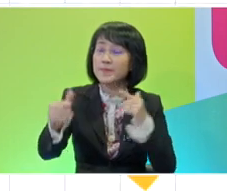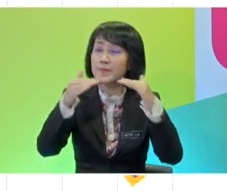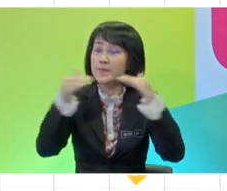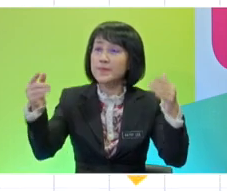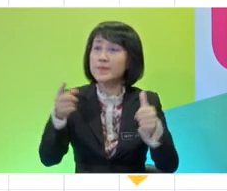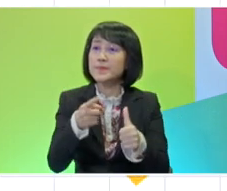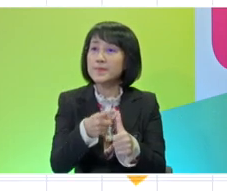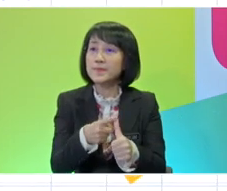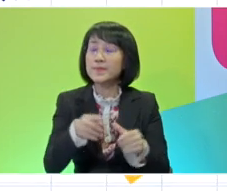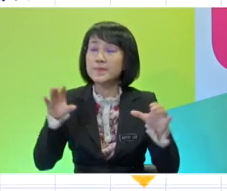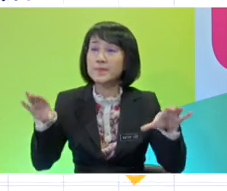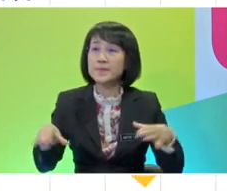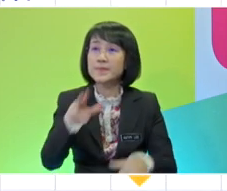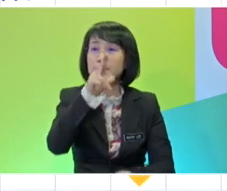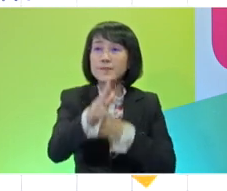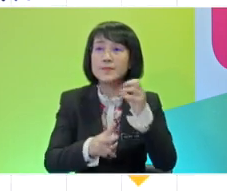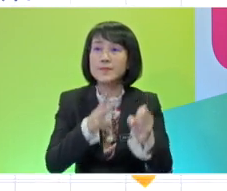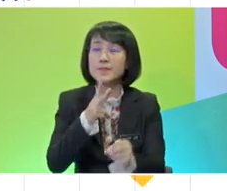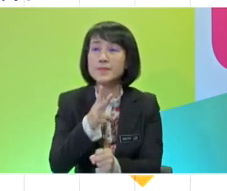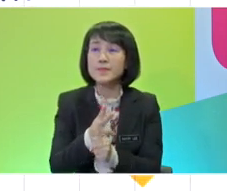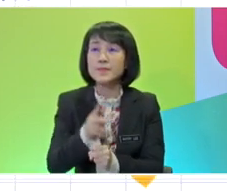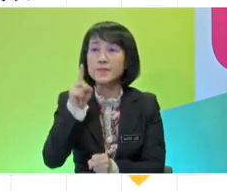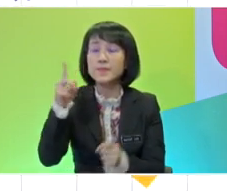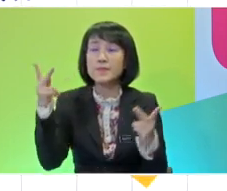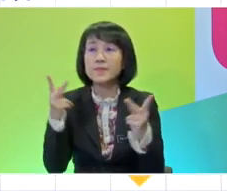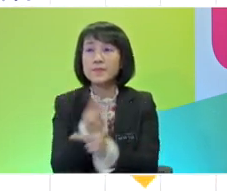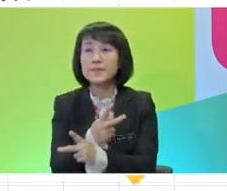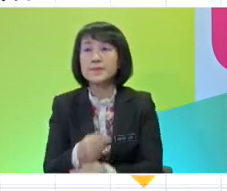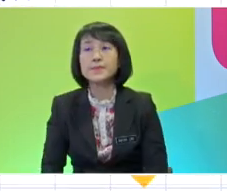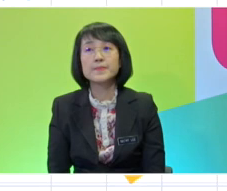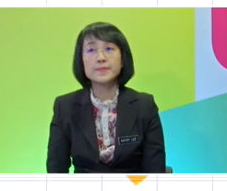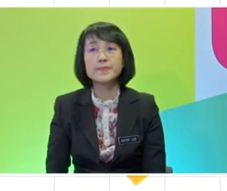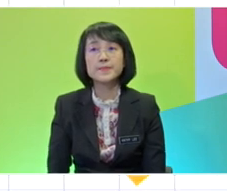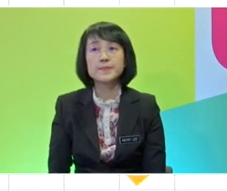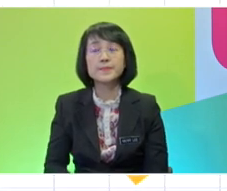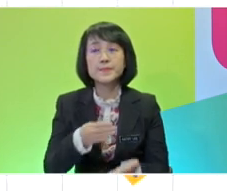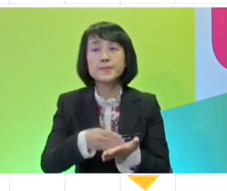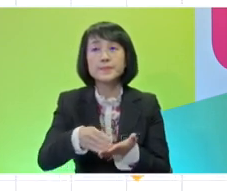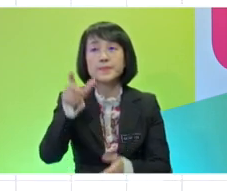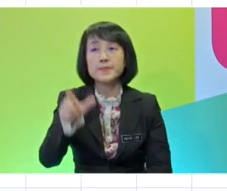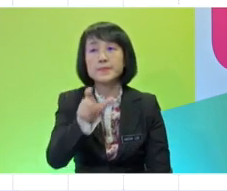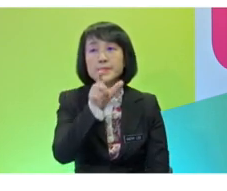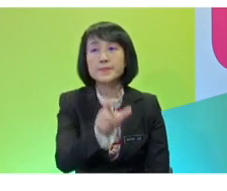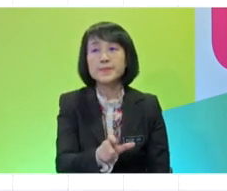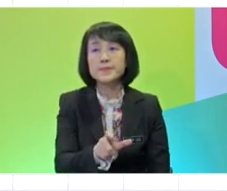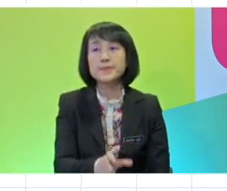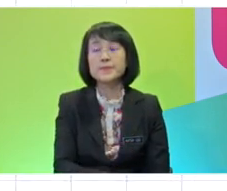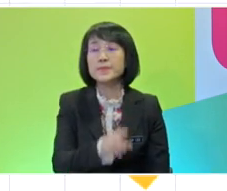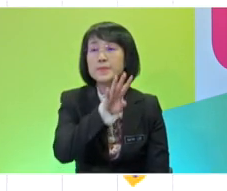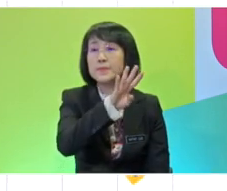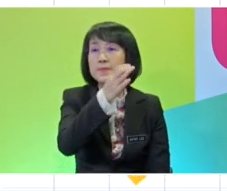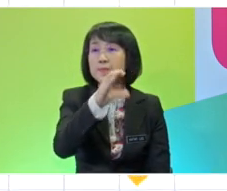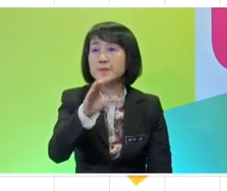tempo pemeriksaan selama 3 hari bilangan calon antara 480 orang hingga 10.000 orang